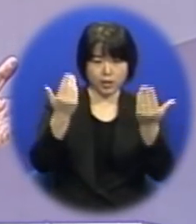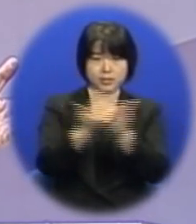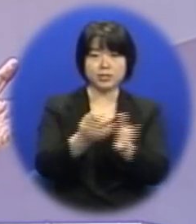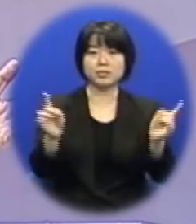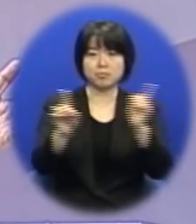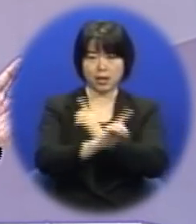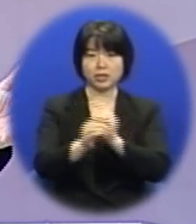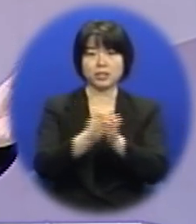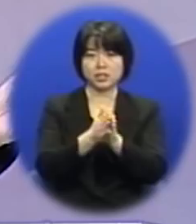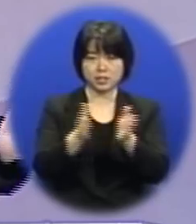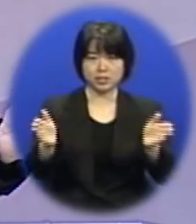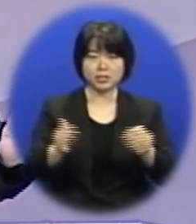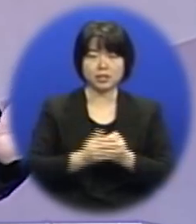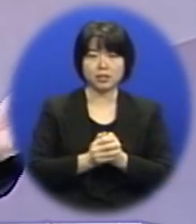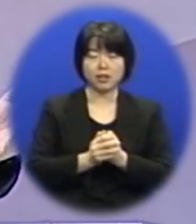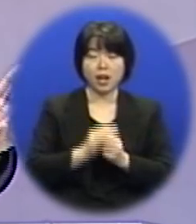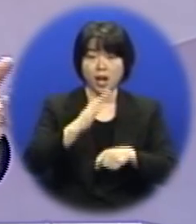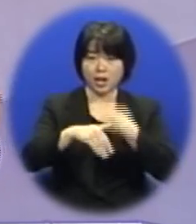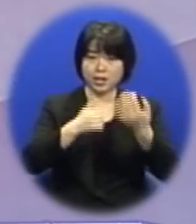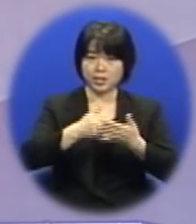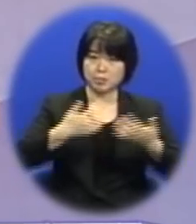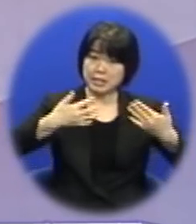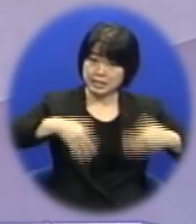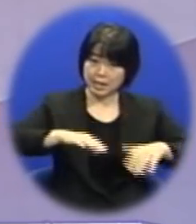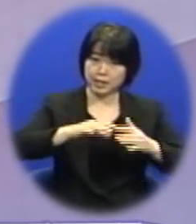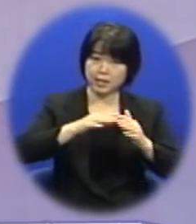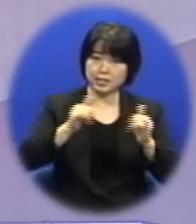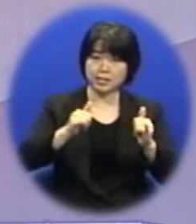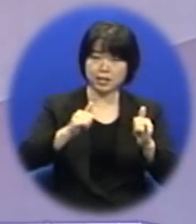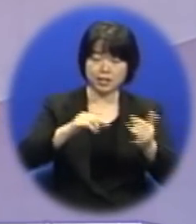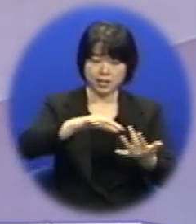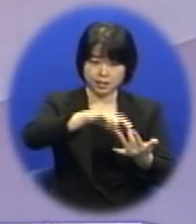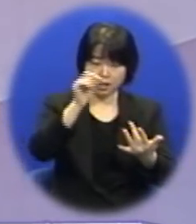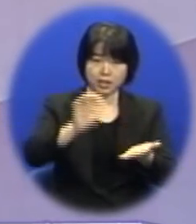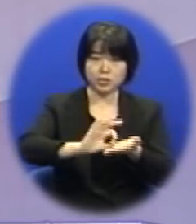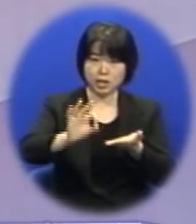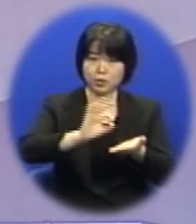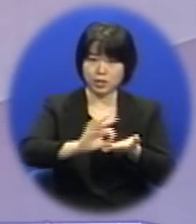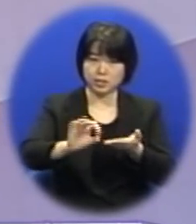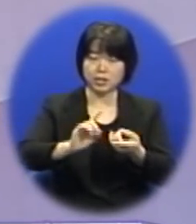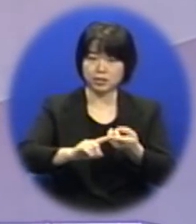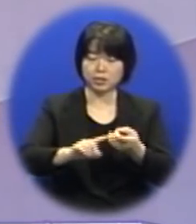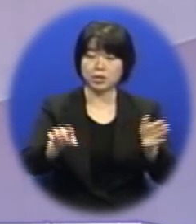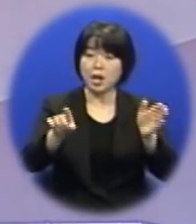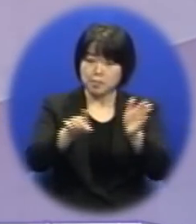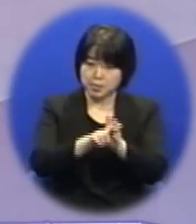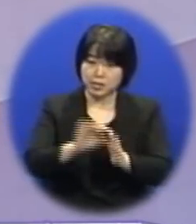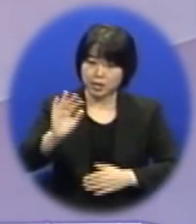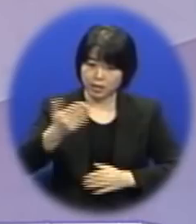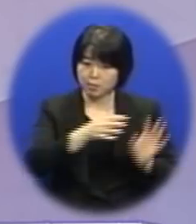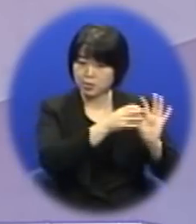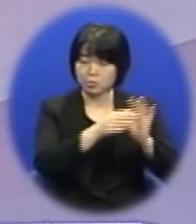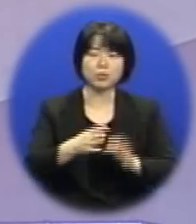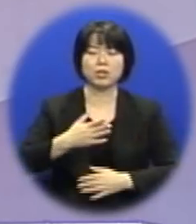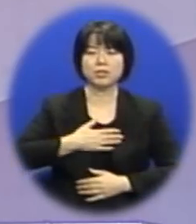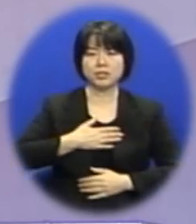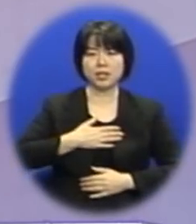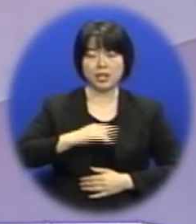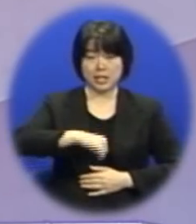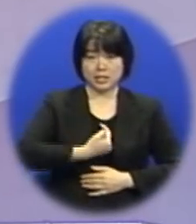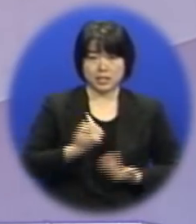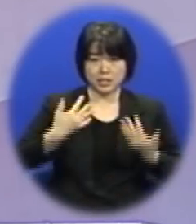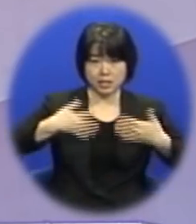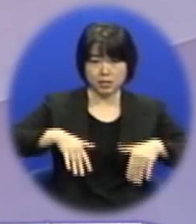바뀌어버렸습니다. 하나님이 약한 자를 택하여 쓰신다는 것을 진짜 믿게 되면서부터 저 자신의 연약함은 문제가